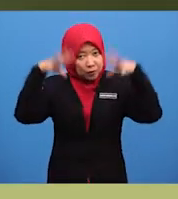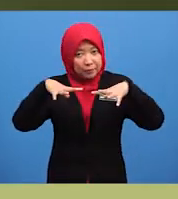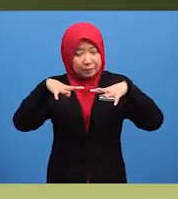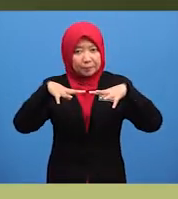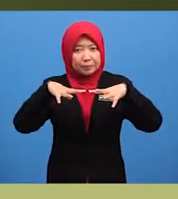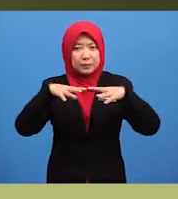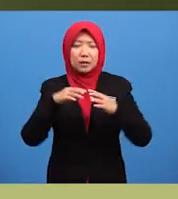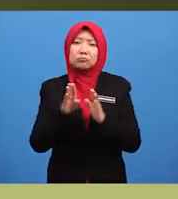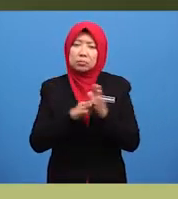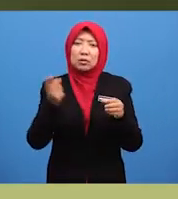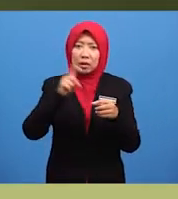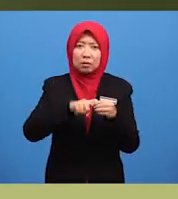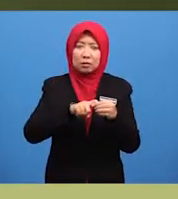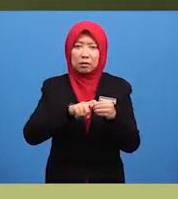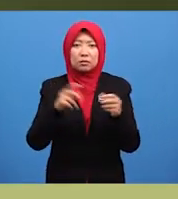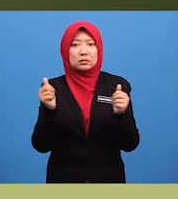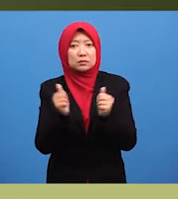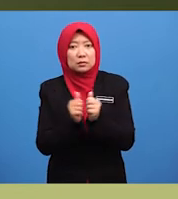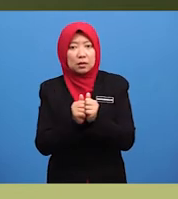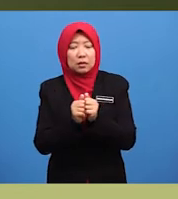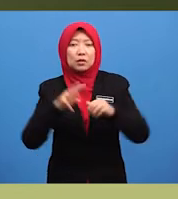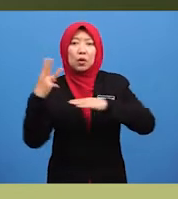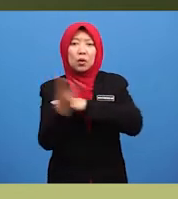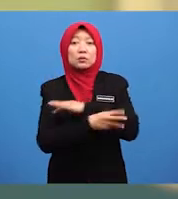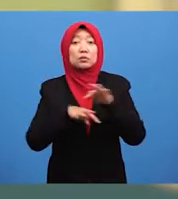ianya berkait rapat dengan kawasan sungai?